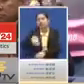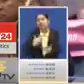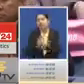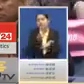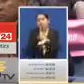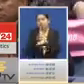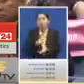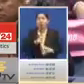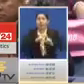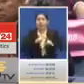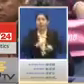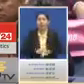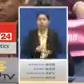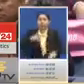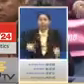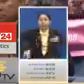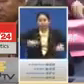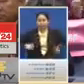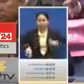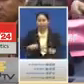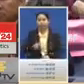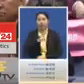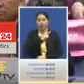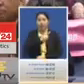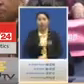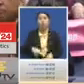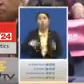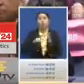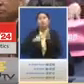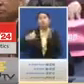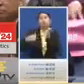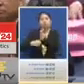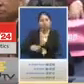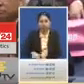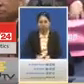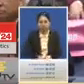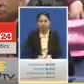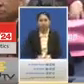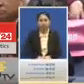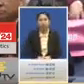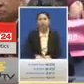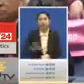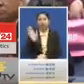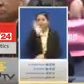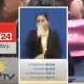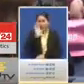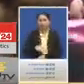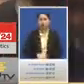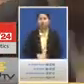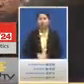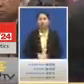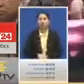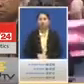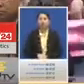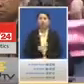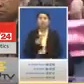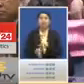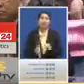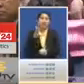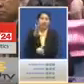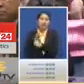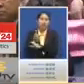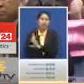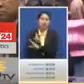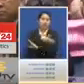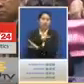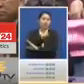เองใช้จ่ายกันเยอะเองมันก็เป็นนี่กันทั้งนั้นแหละไม่หรอกครับท่านประธานท่านฟังตรงนี้ครับ5ปีมานี่ท่านทำอะ